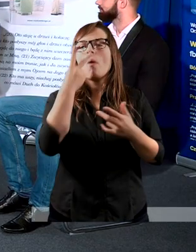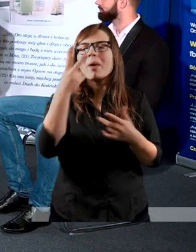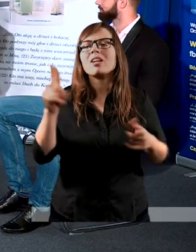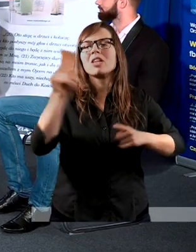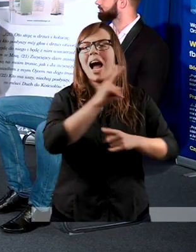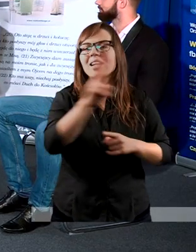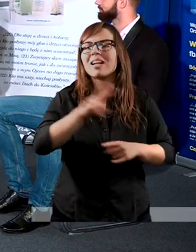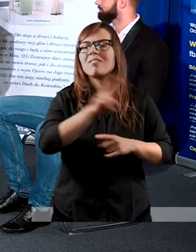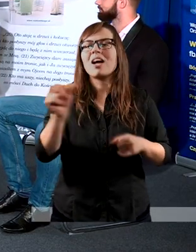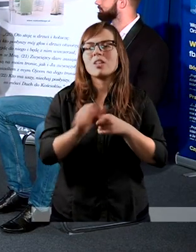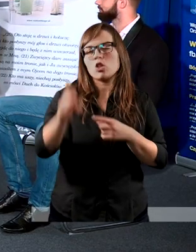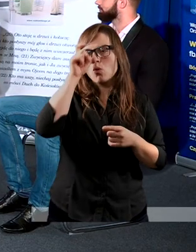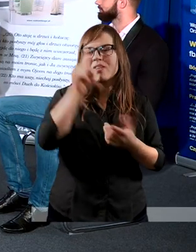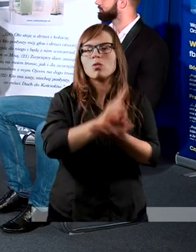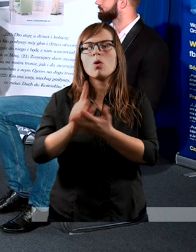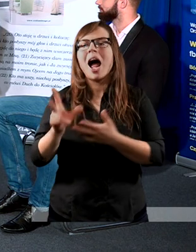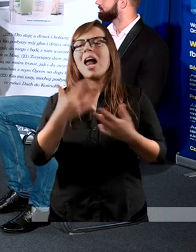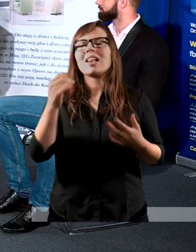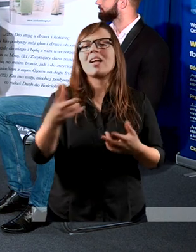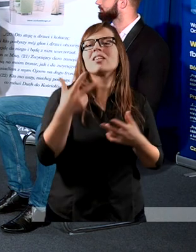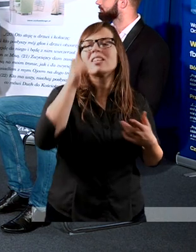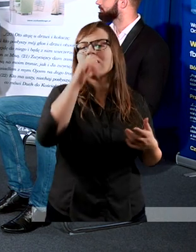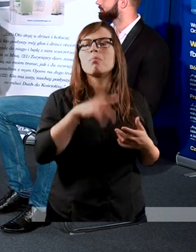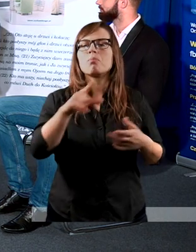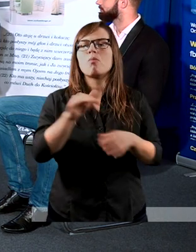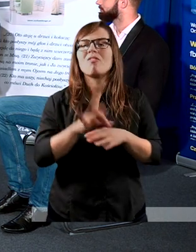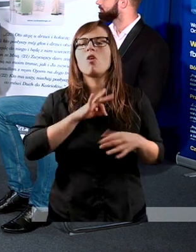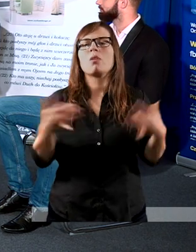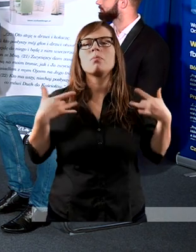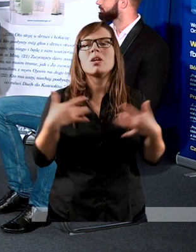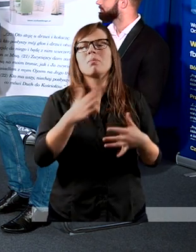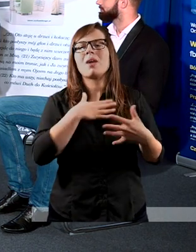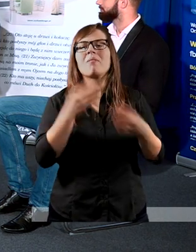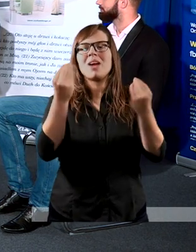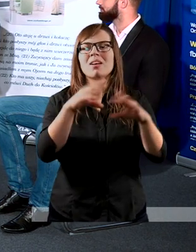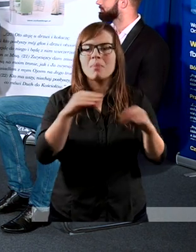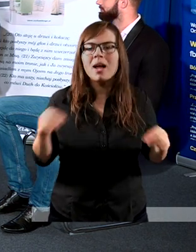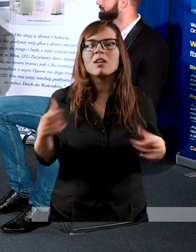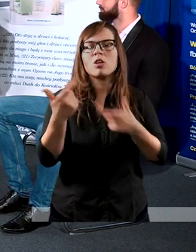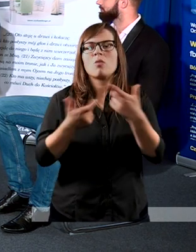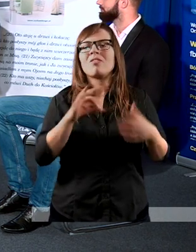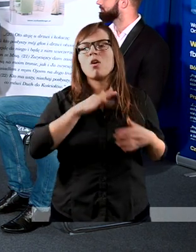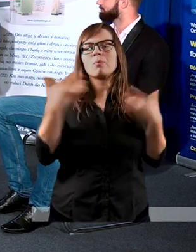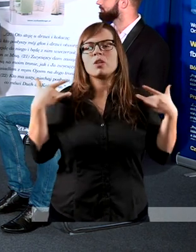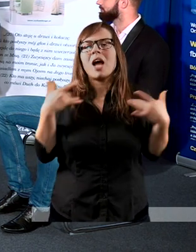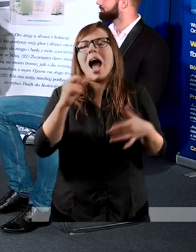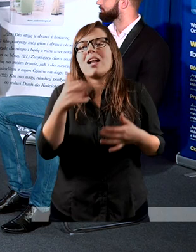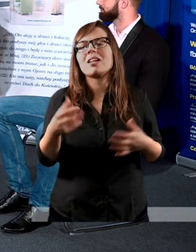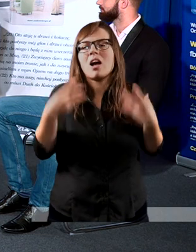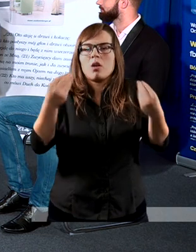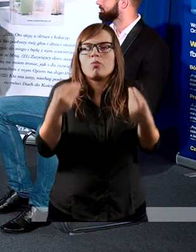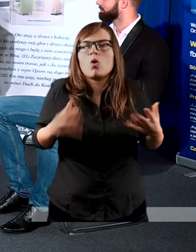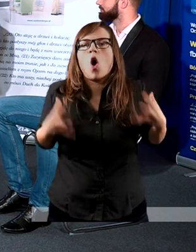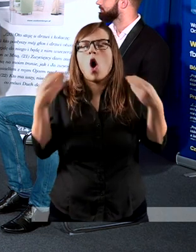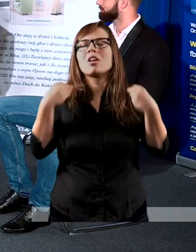to każdy z was jest człowiekiem sukcesu, a jednak umie pogodzić to wszystko w swoim życiu. Kamil jest przespaniałym masażystą i realizuje się w swoim życiu. Ania